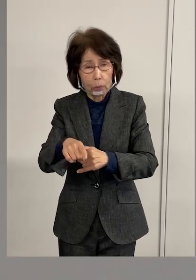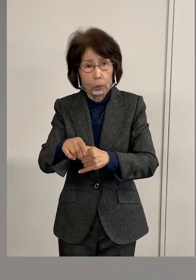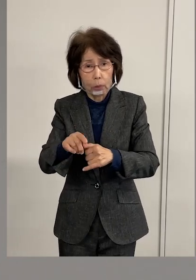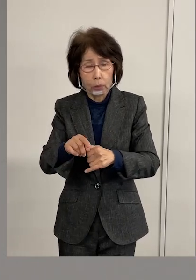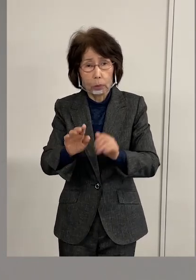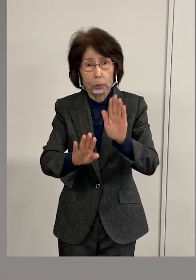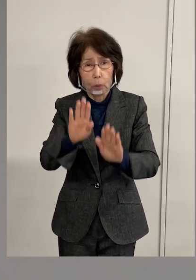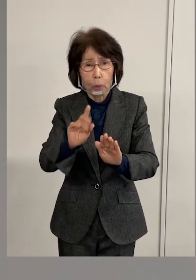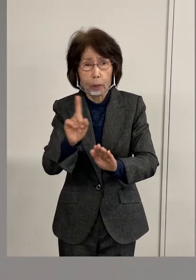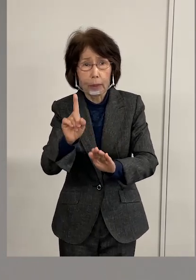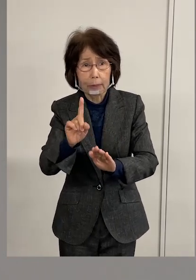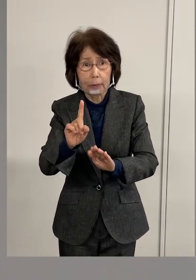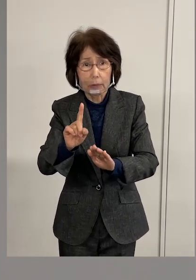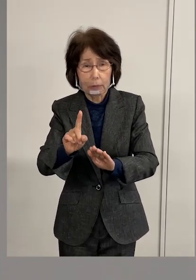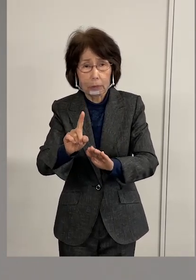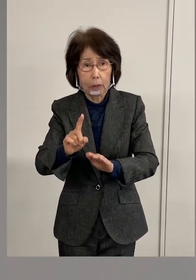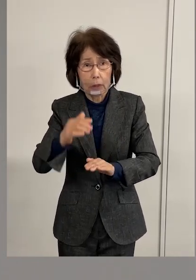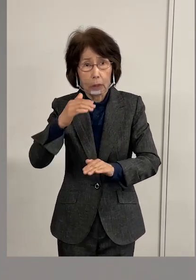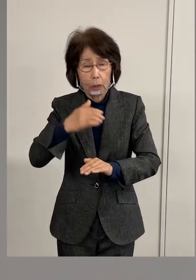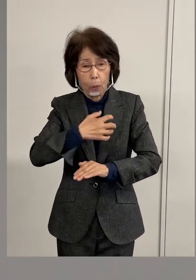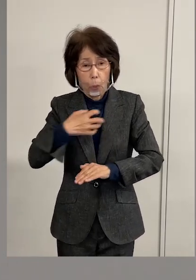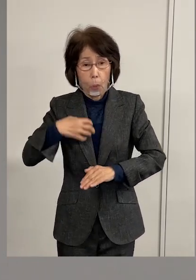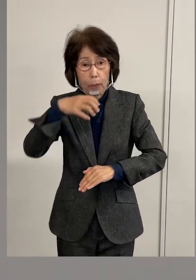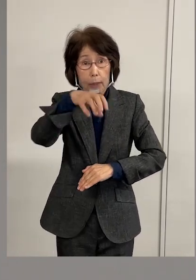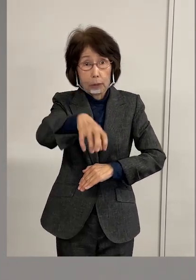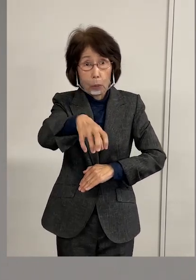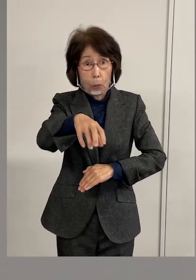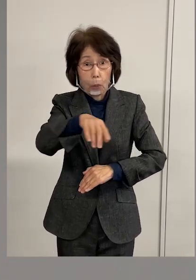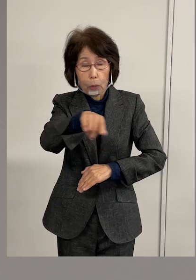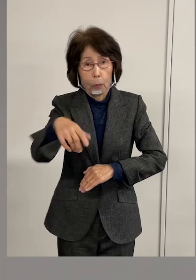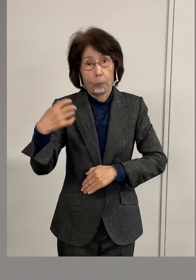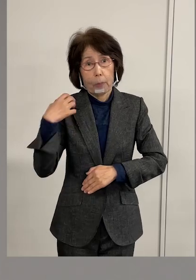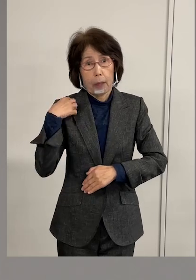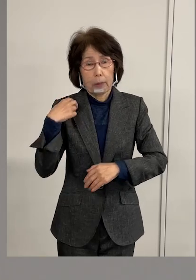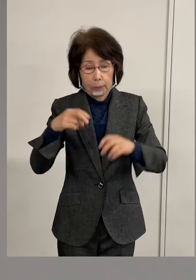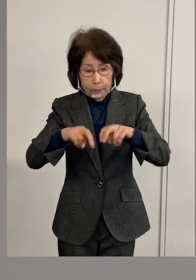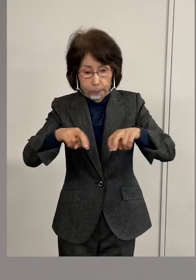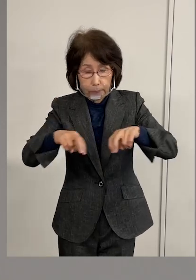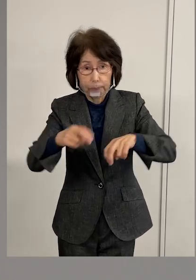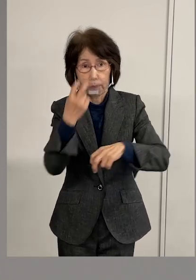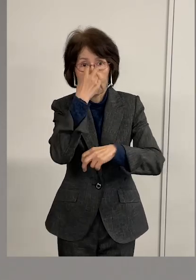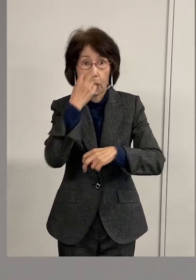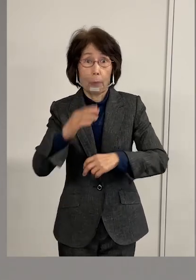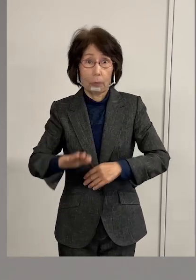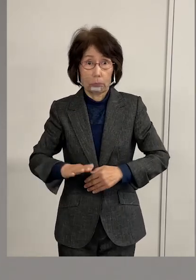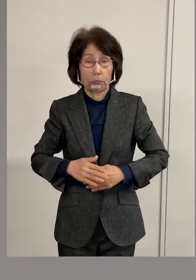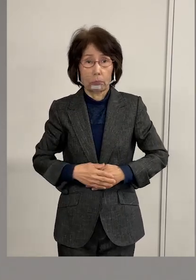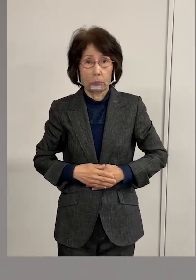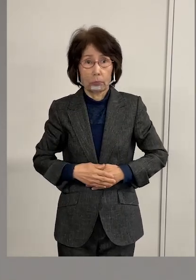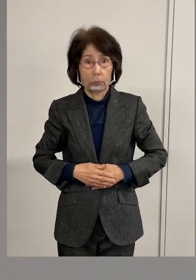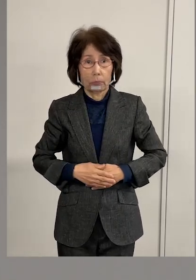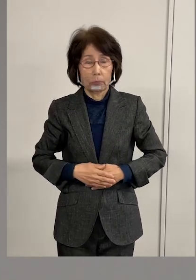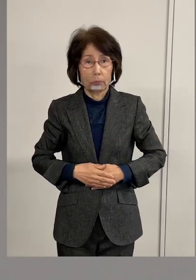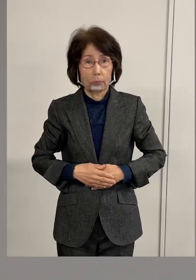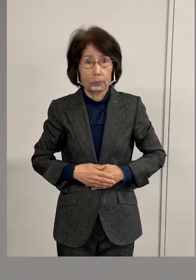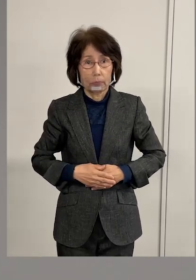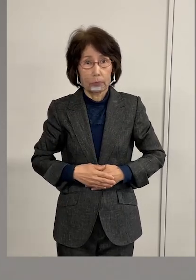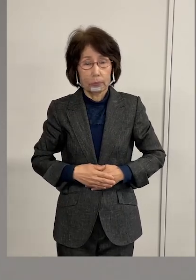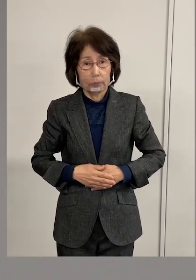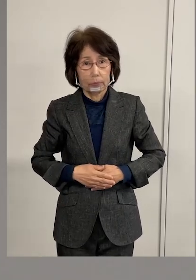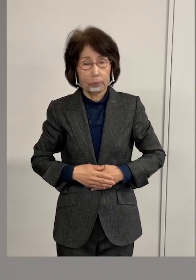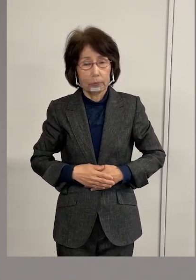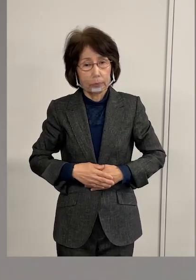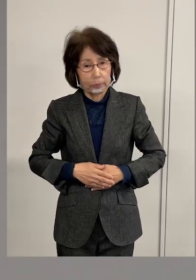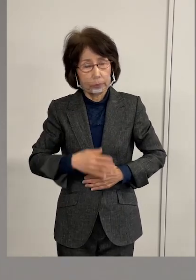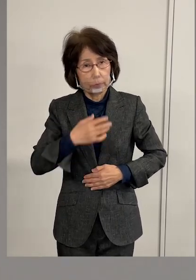は、高知の保健所管内の分が全部入ってくるんですけれども、まあ、大体見てると